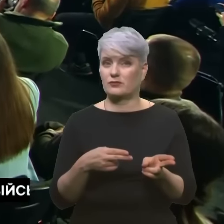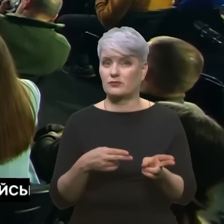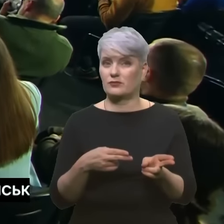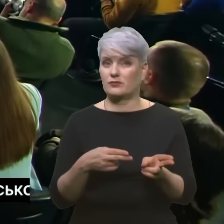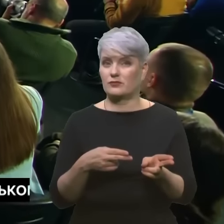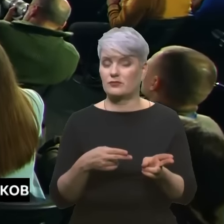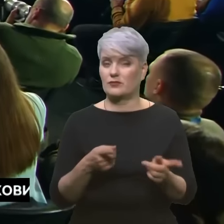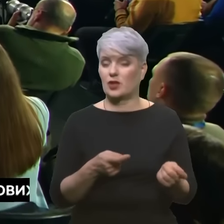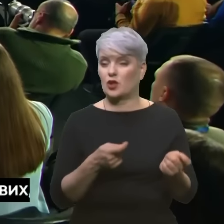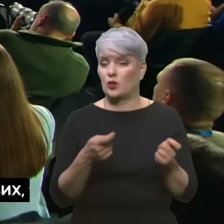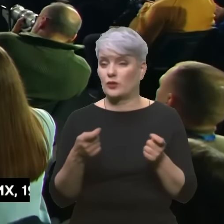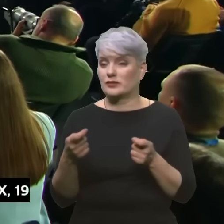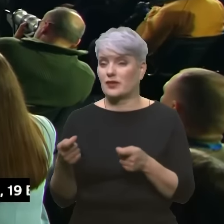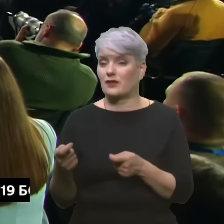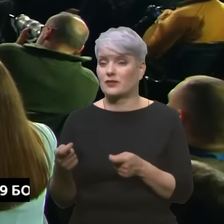доставка